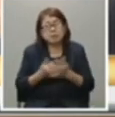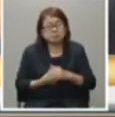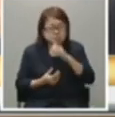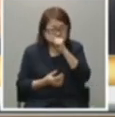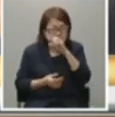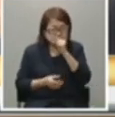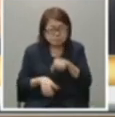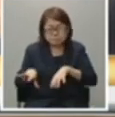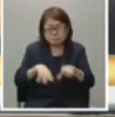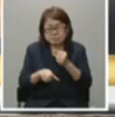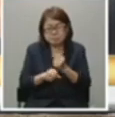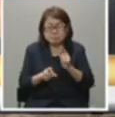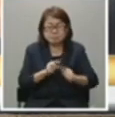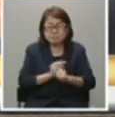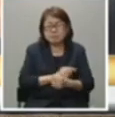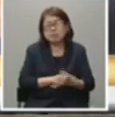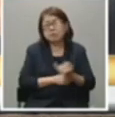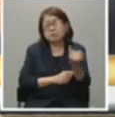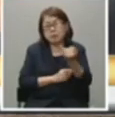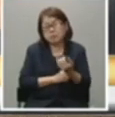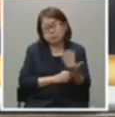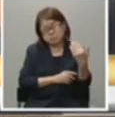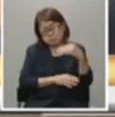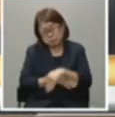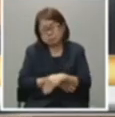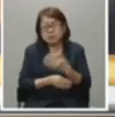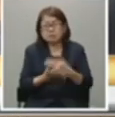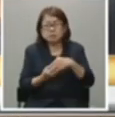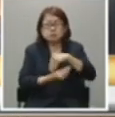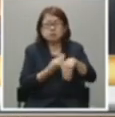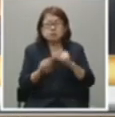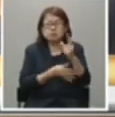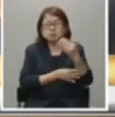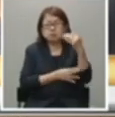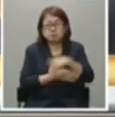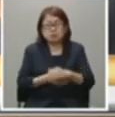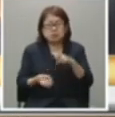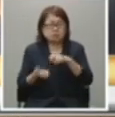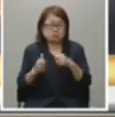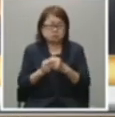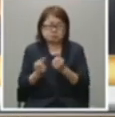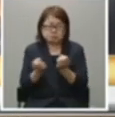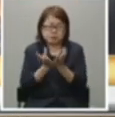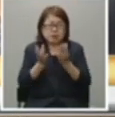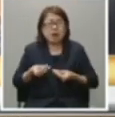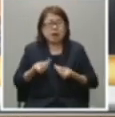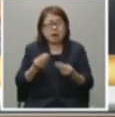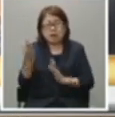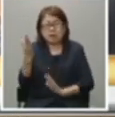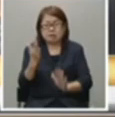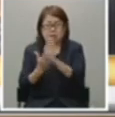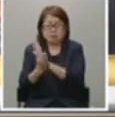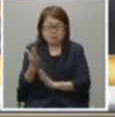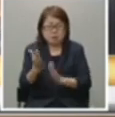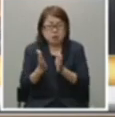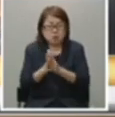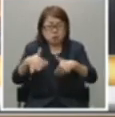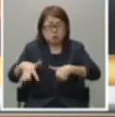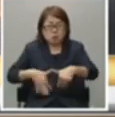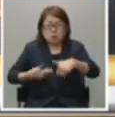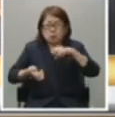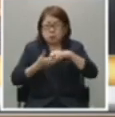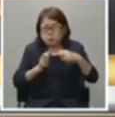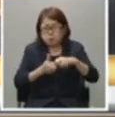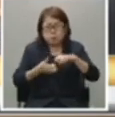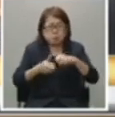และไร้ประสิทธิภาพในการดูแลด้านเศรษฐกิจส่งผลกระทบและความเสียหายแก่ประเทศชาติและประชาชนอย่